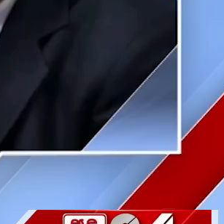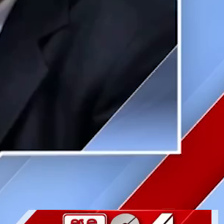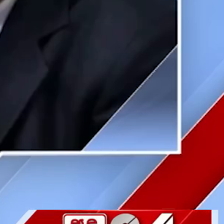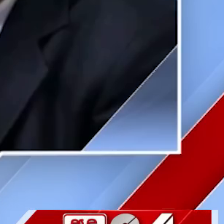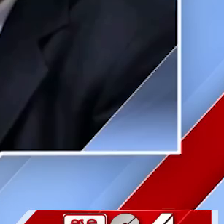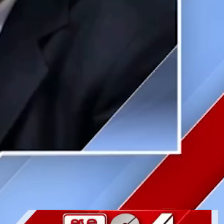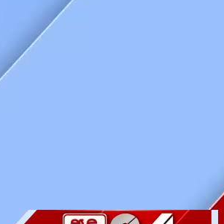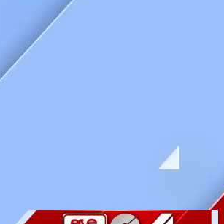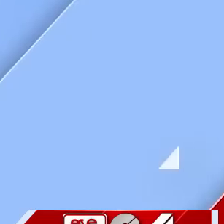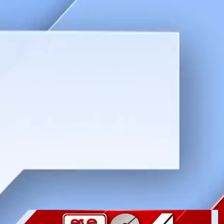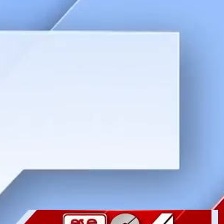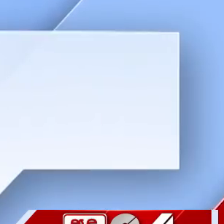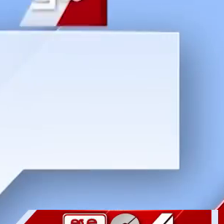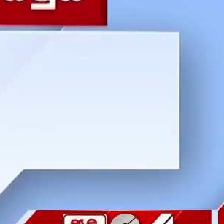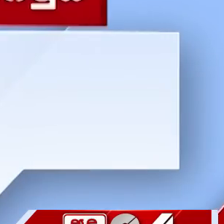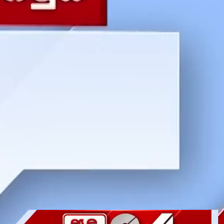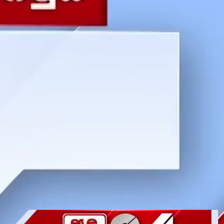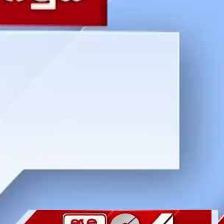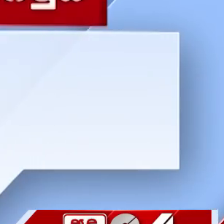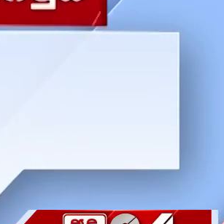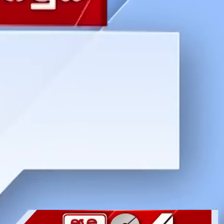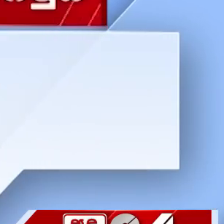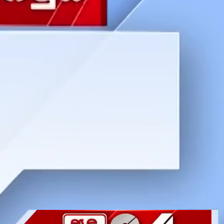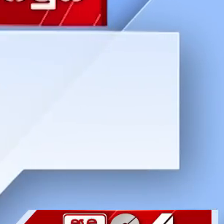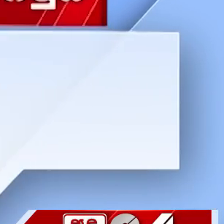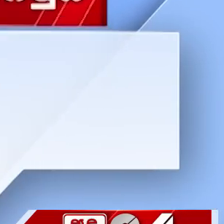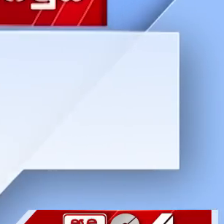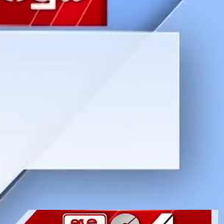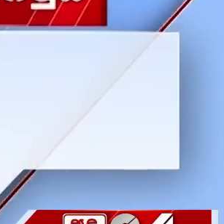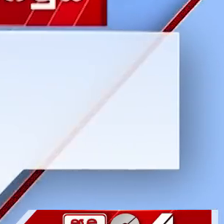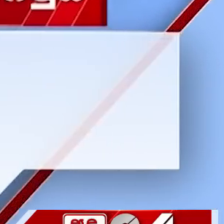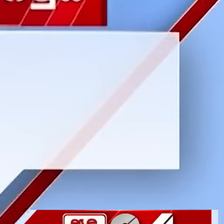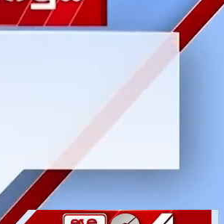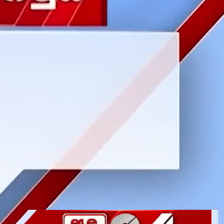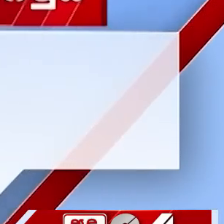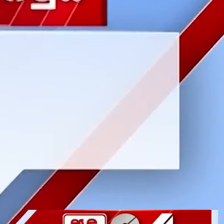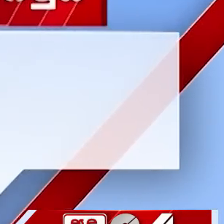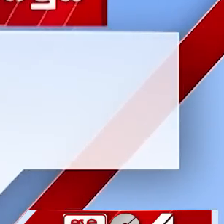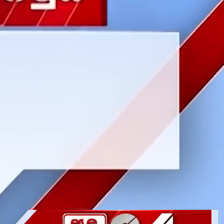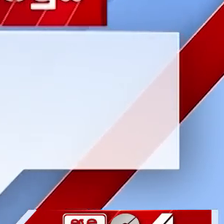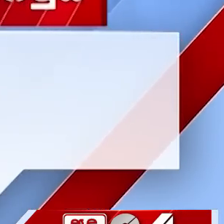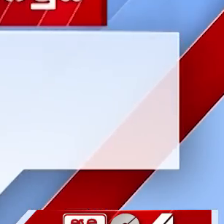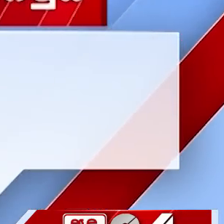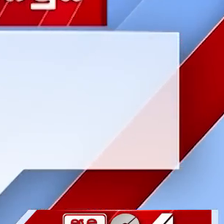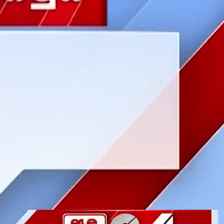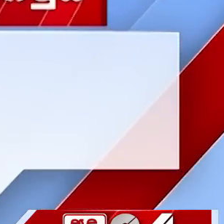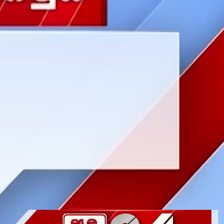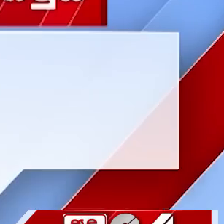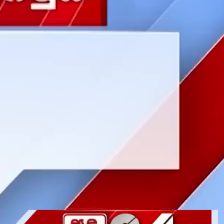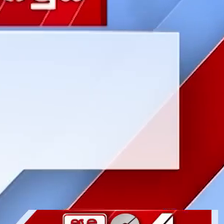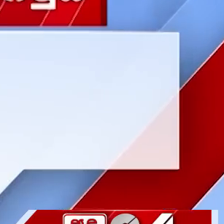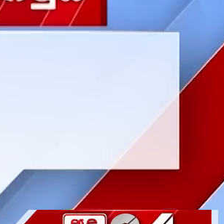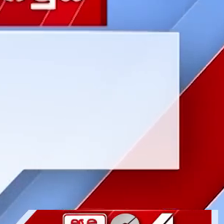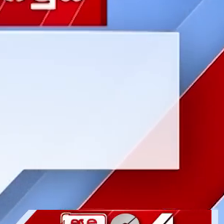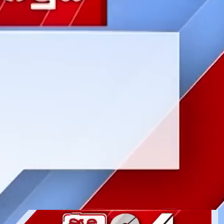කිරීම විශේෂත්වයක්. විපක්ෂ නියෝජනය කරන සමගි ජනබලවේගයේ කුමාර වෙල්ගම වඩිවෙල් සුරේෂ් හා AHM ෆෞසි යන පාර්ලිමේන්තු